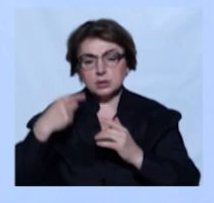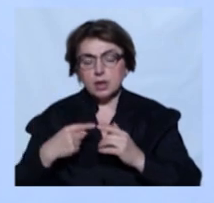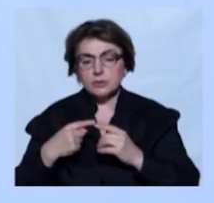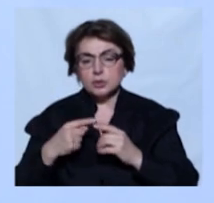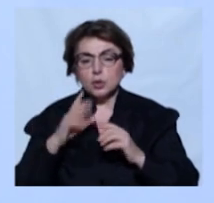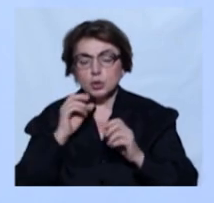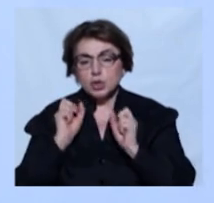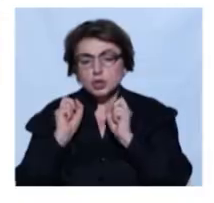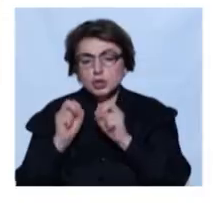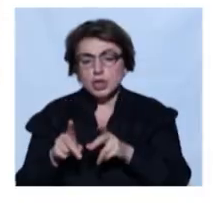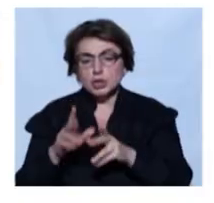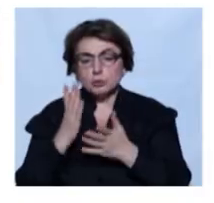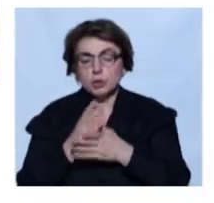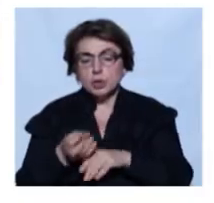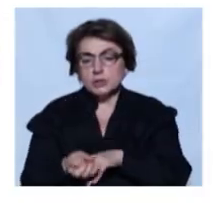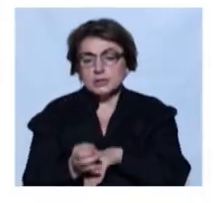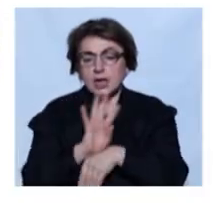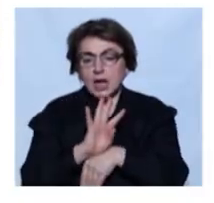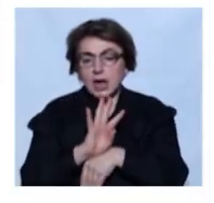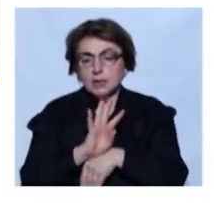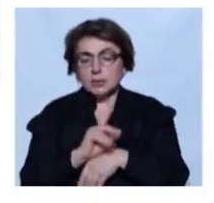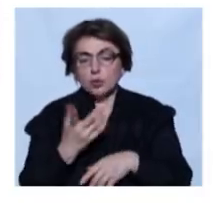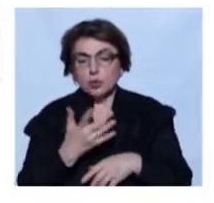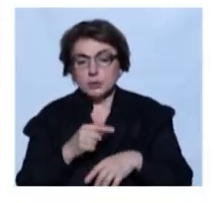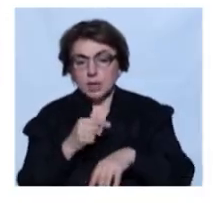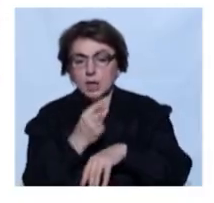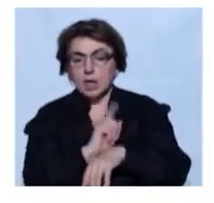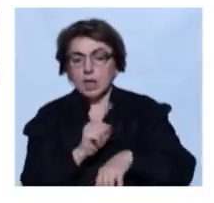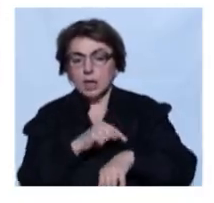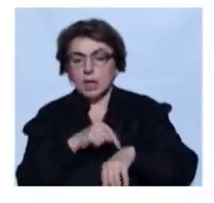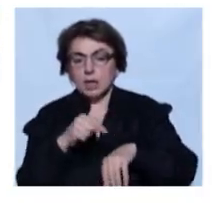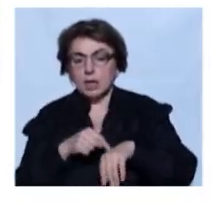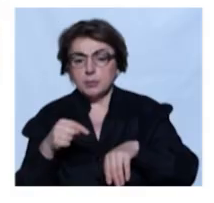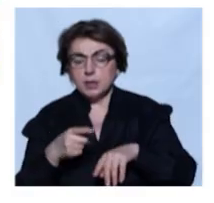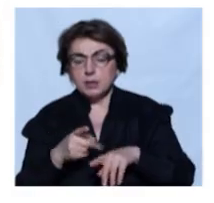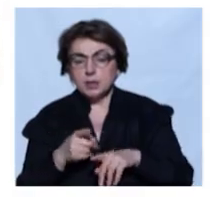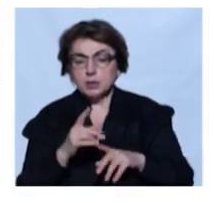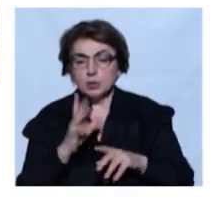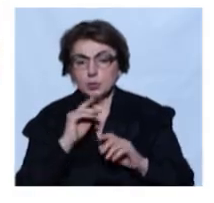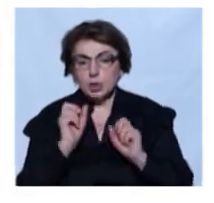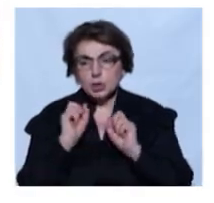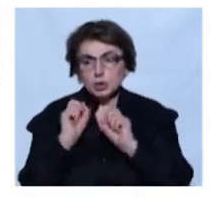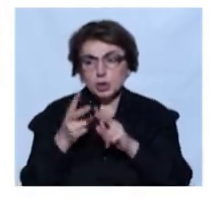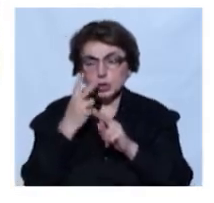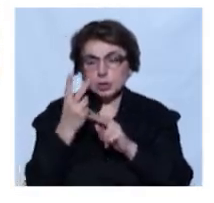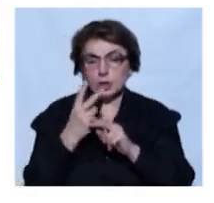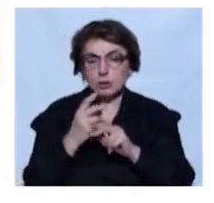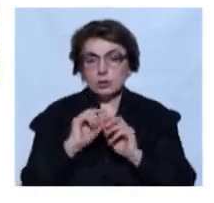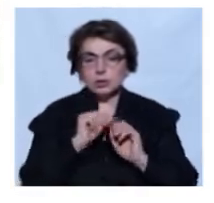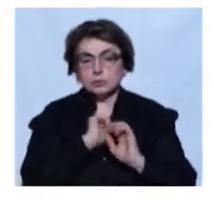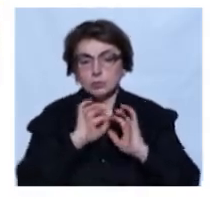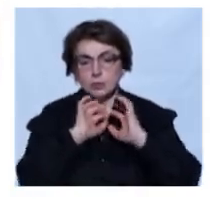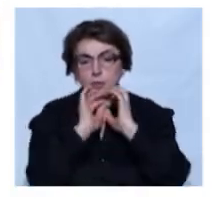შემთხვევაში. მაგალითად, ზღარბი, რომელიც თქვენ იცით, რომ ეკლებიანი ცხოველია, როდესაც საფრთხეს იგრძნობს,